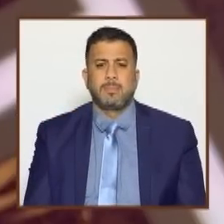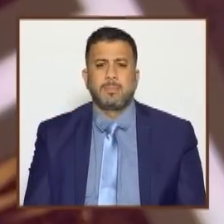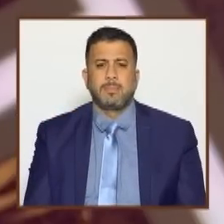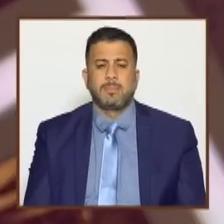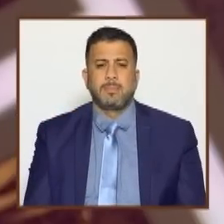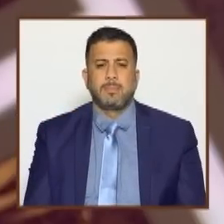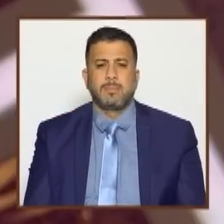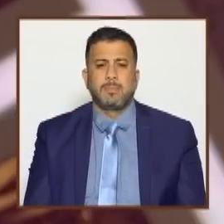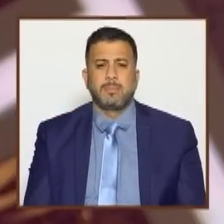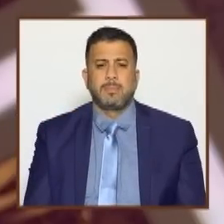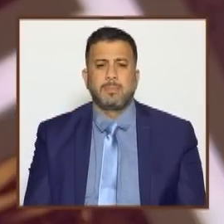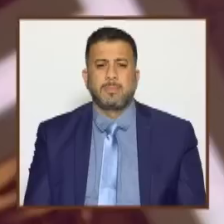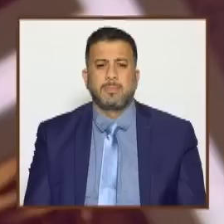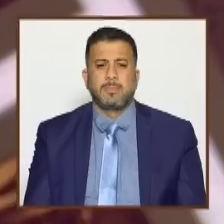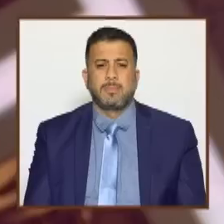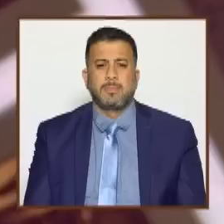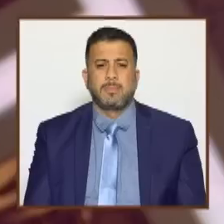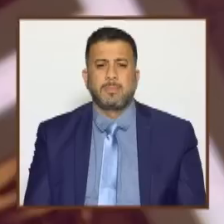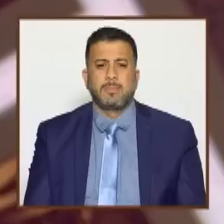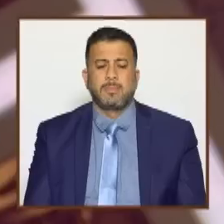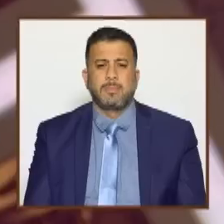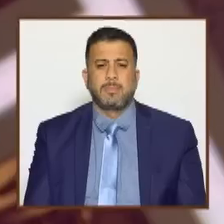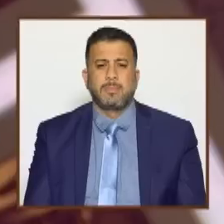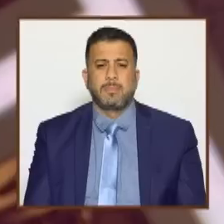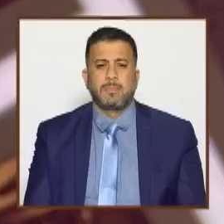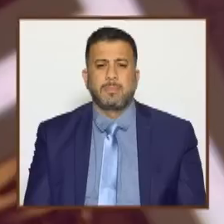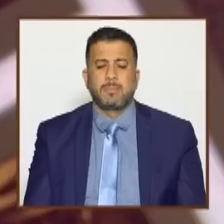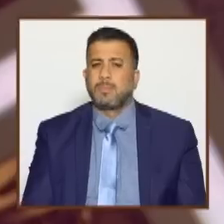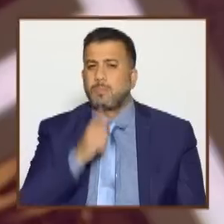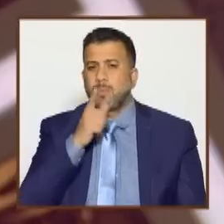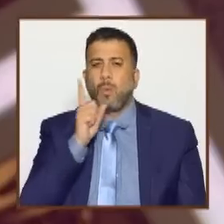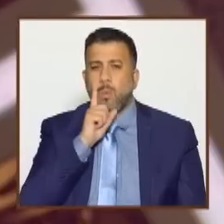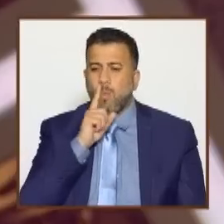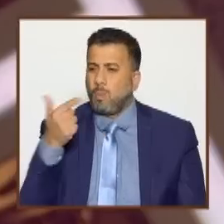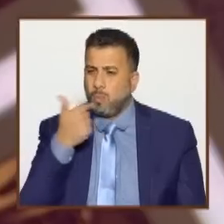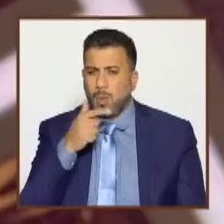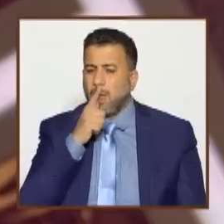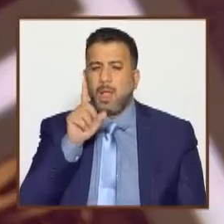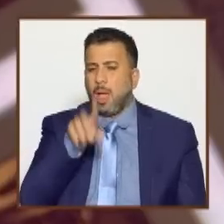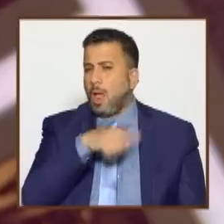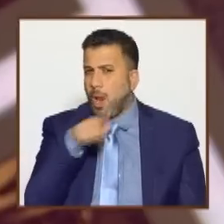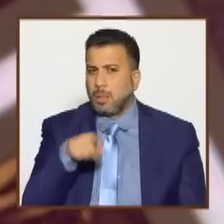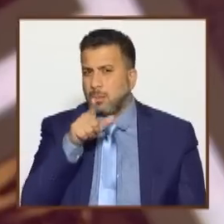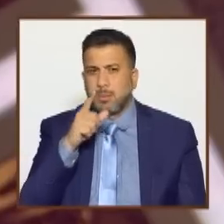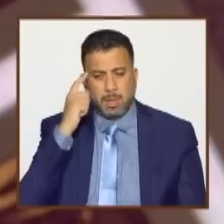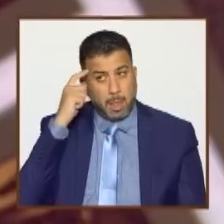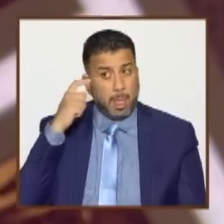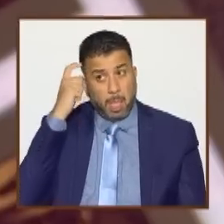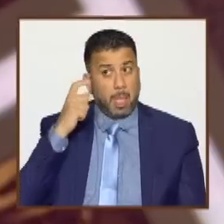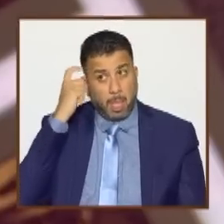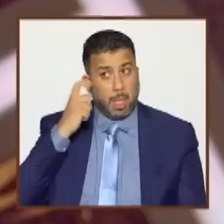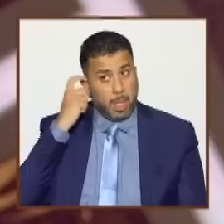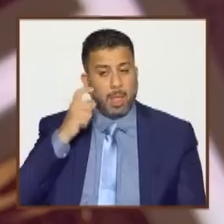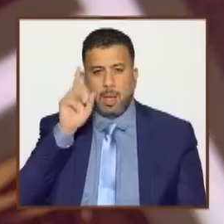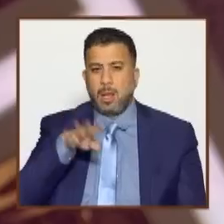ورما زين يحصل عندي تعب. امي تقول هذا الشيء غلط ماكو، يعني هو اشياء كلها تحدث بالذهن، هذا الغلط